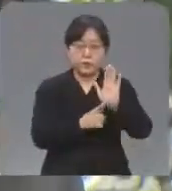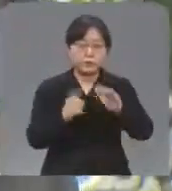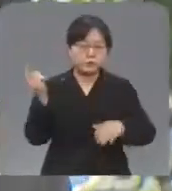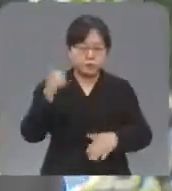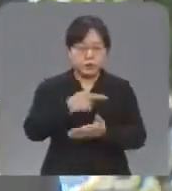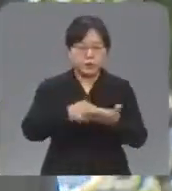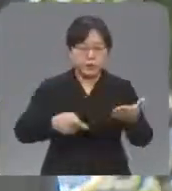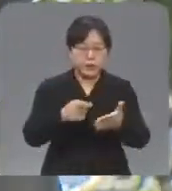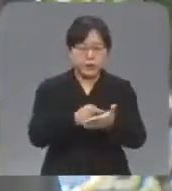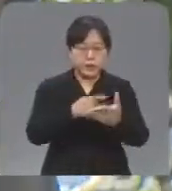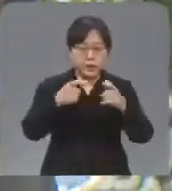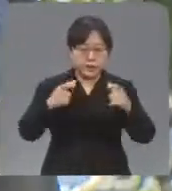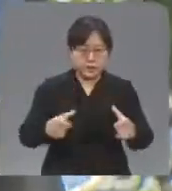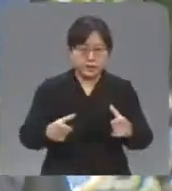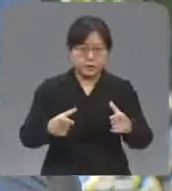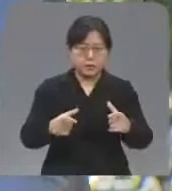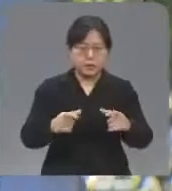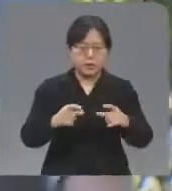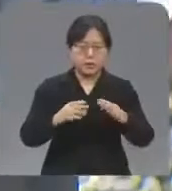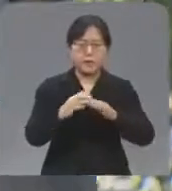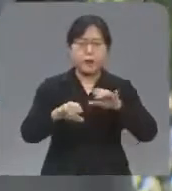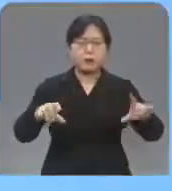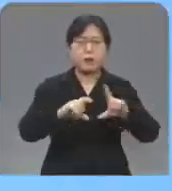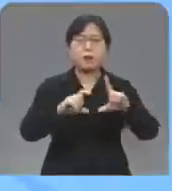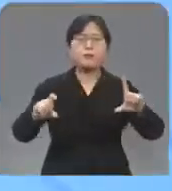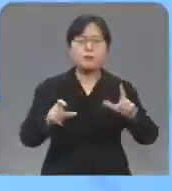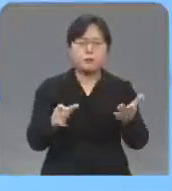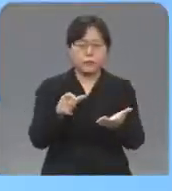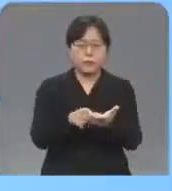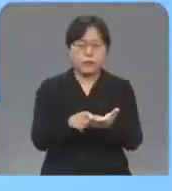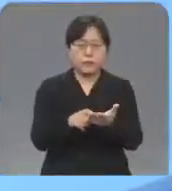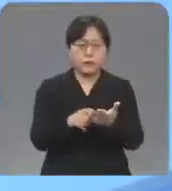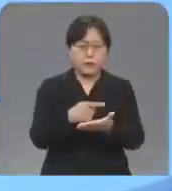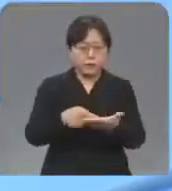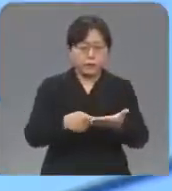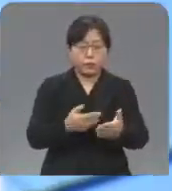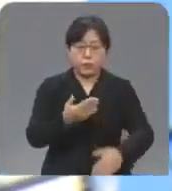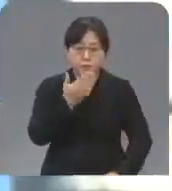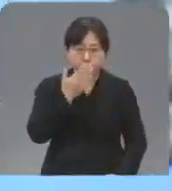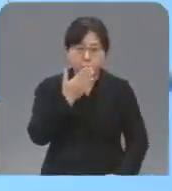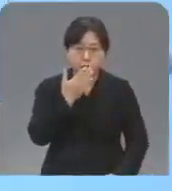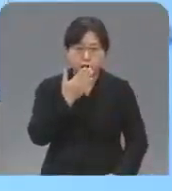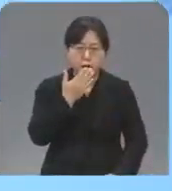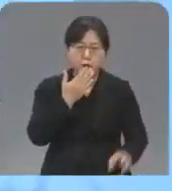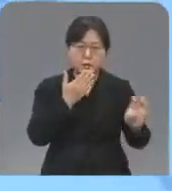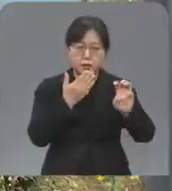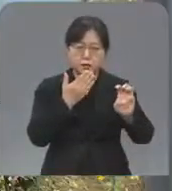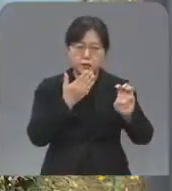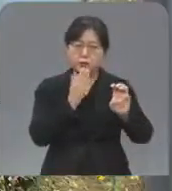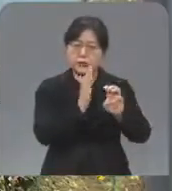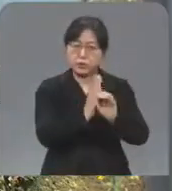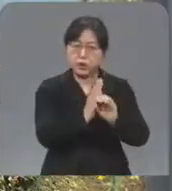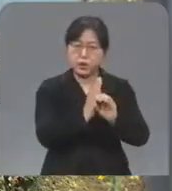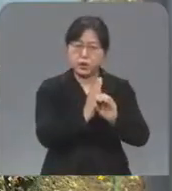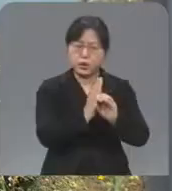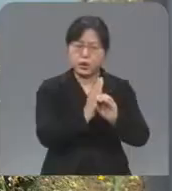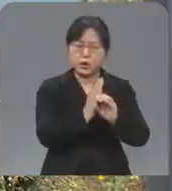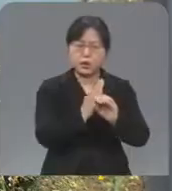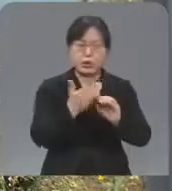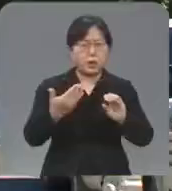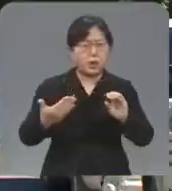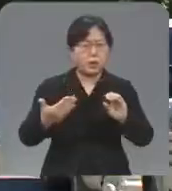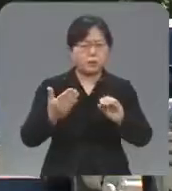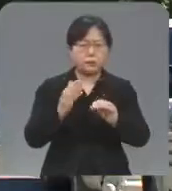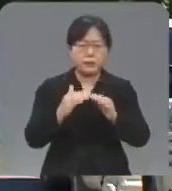피해 대책 지역에는 마을 일부만 포함됐습니다. 보상이 가능한 곳은 전체 30가구 가운데 10가구가 채